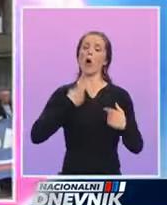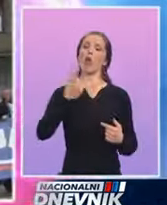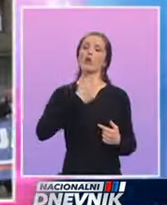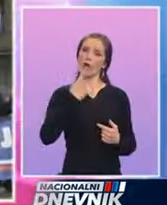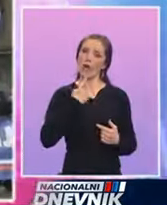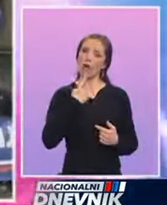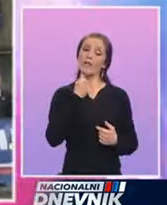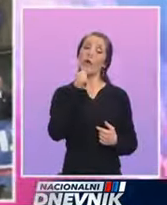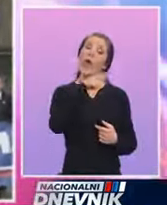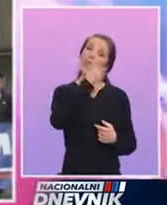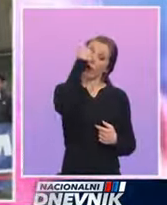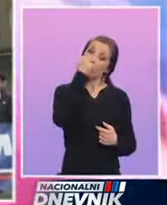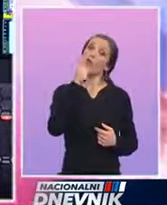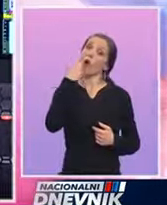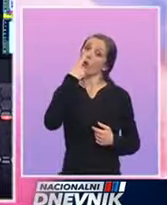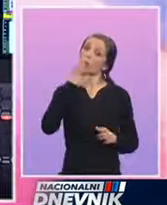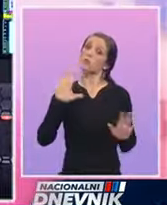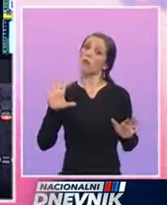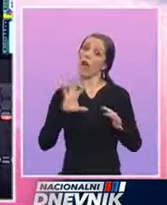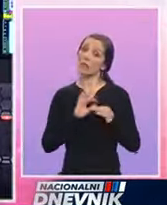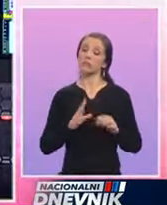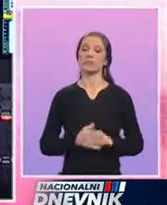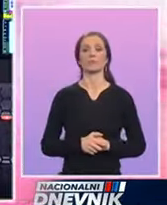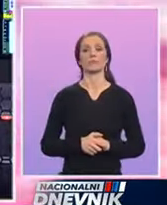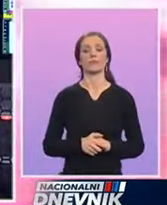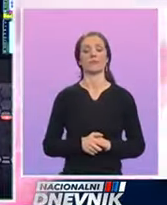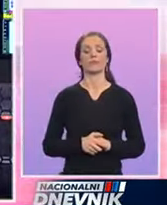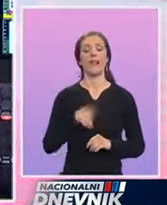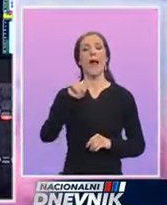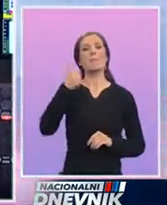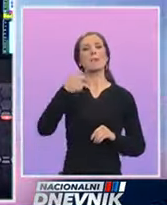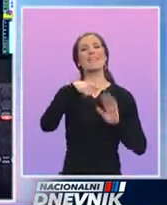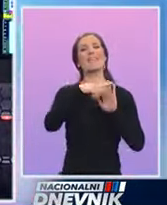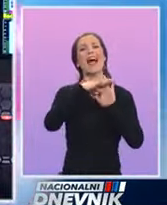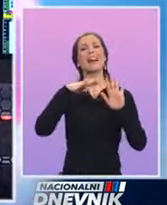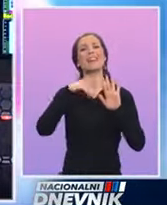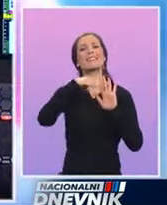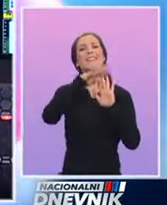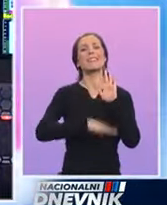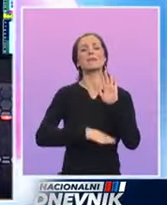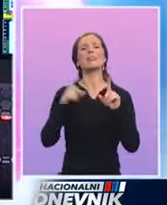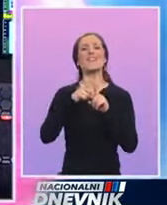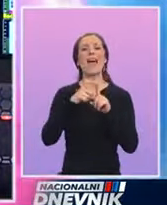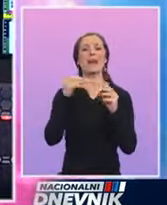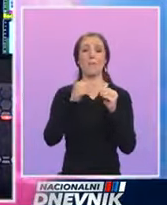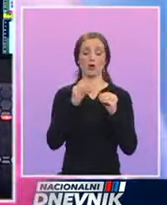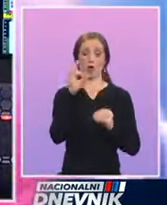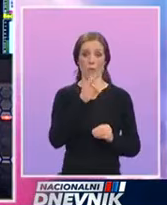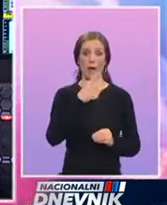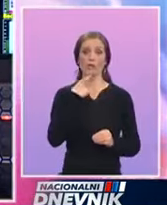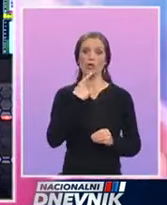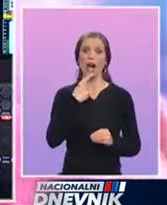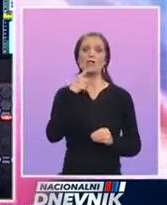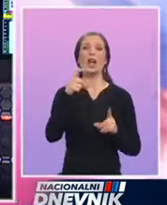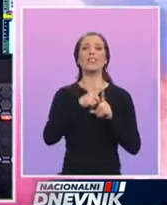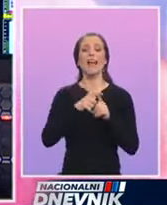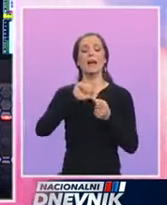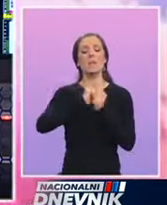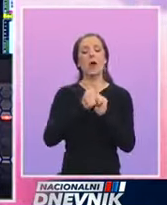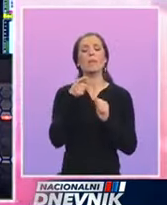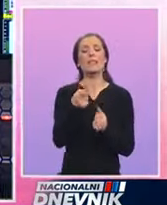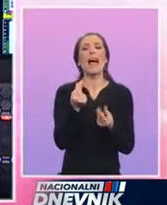kažemo i Kosovo i Rusiji. Nosilac liste Pokreta Dveri Boško Obradović kaže da se oni bore za ekonomski